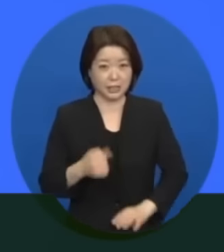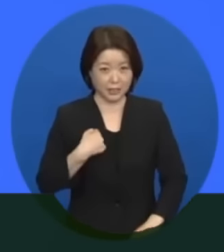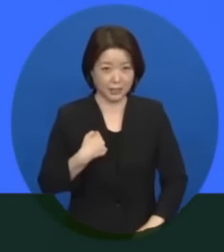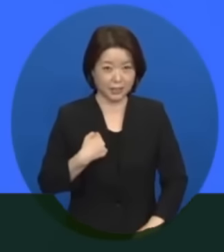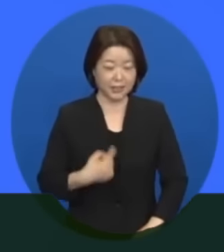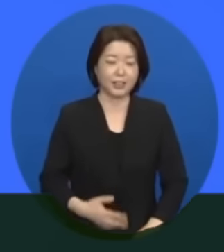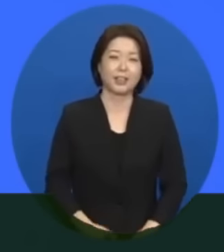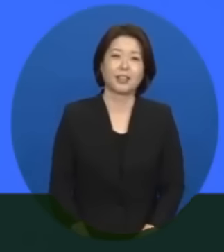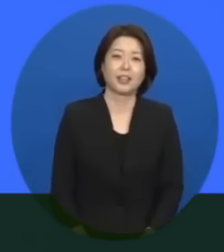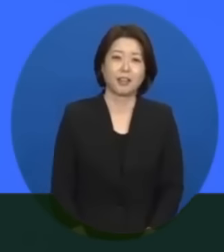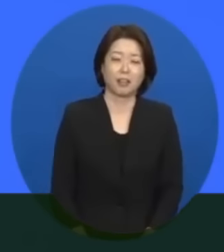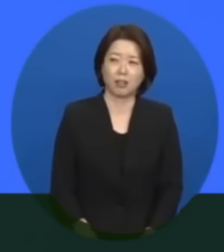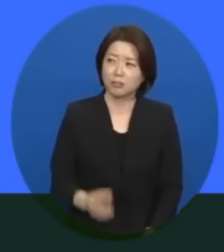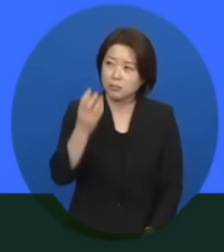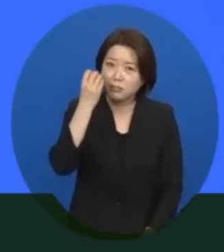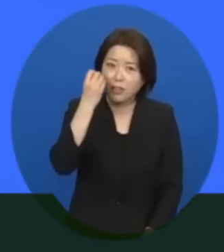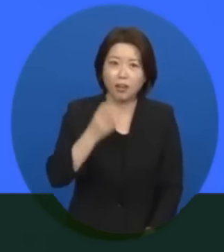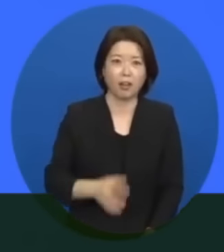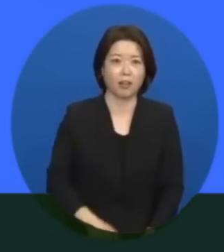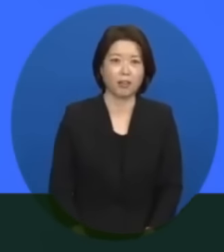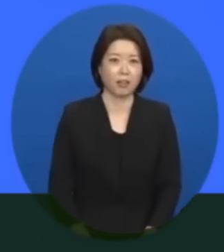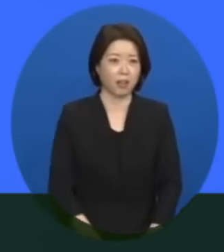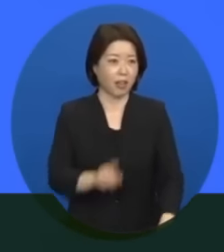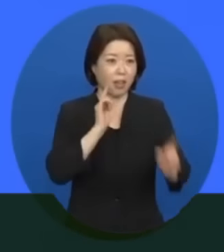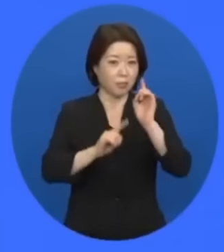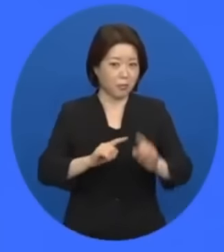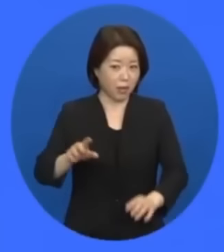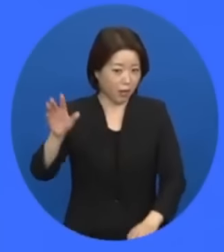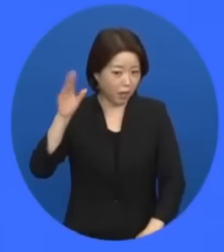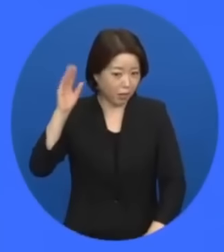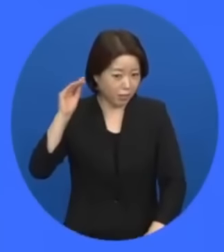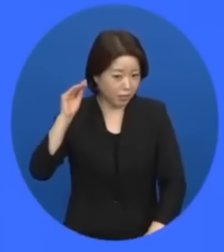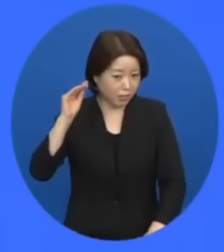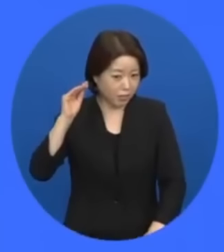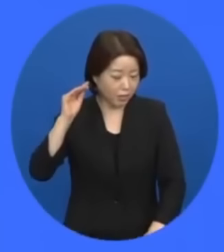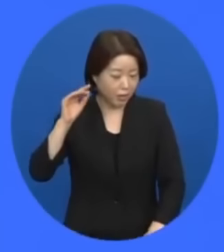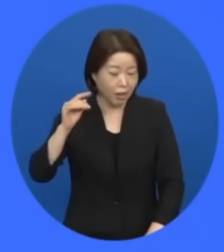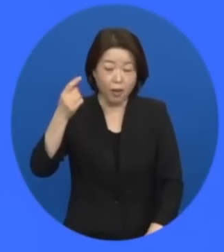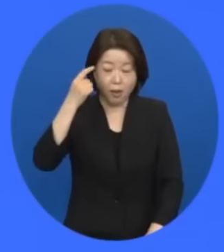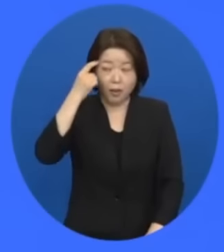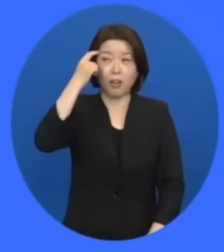닭인데 희한하게 말씀이 들리기 시작 하더랍니다 아